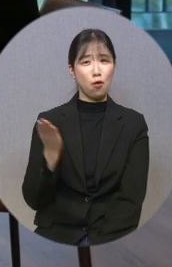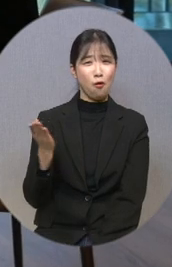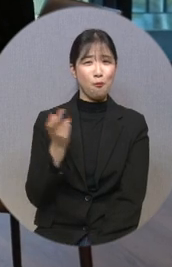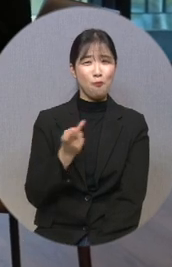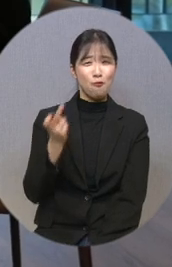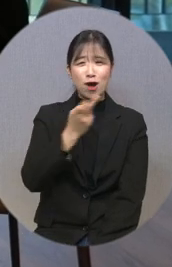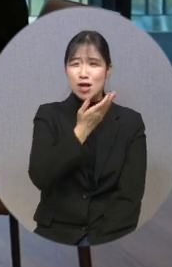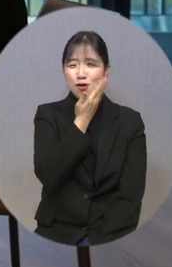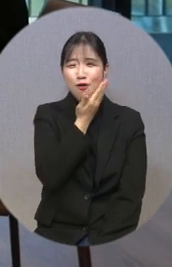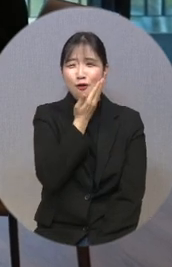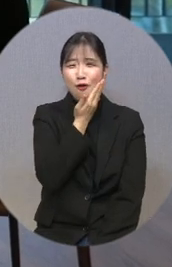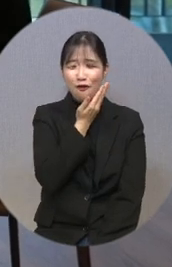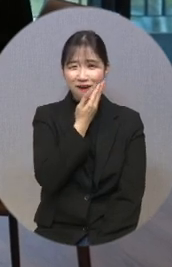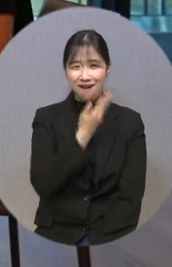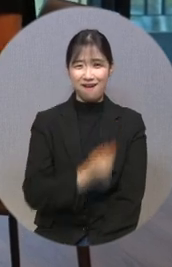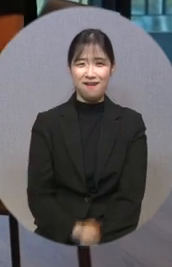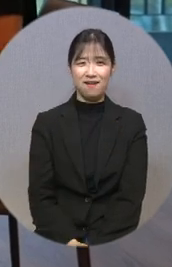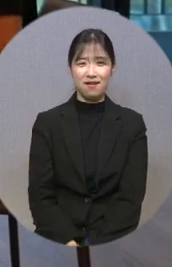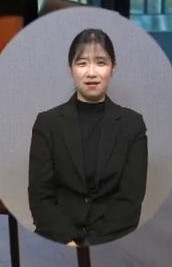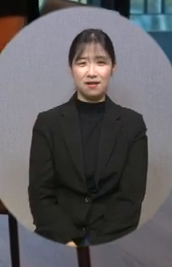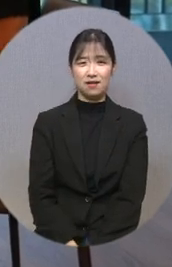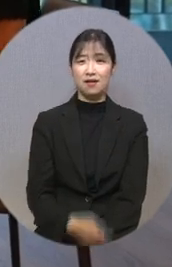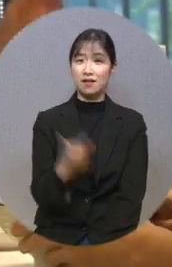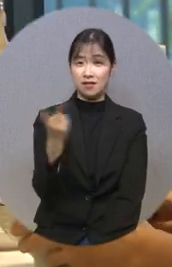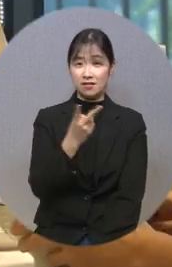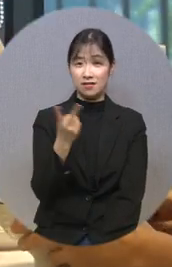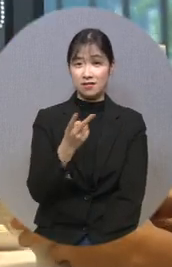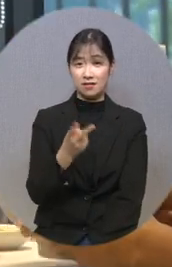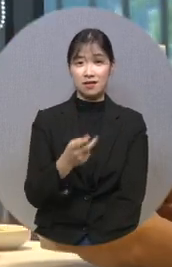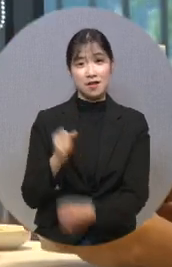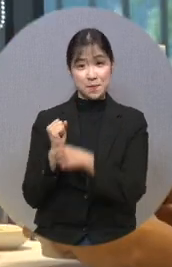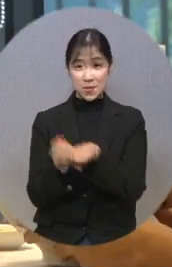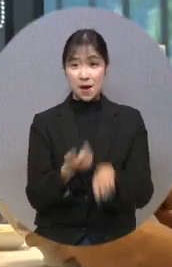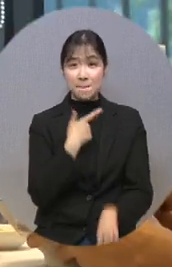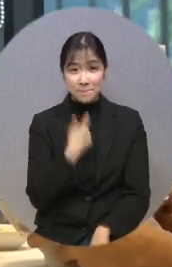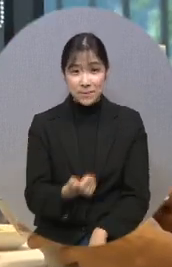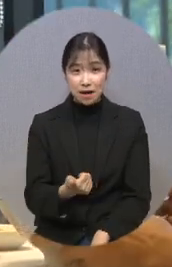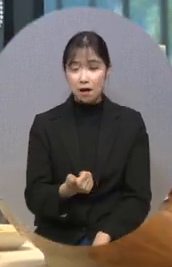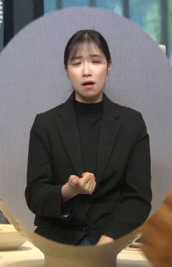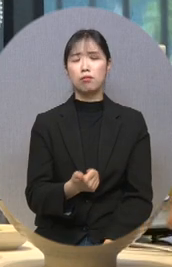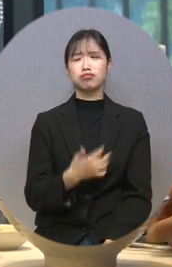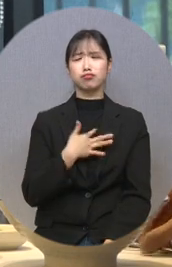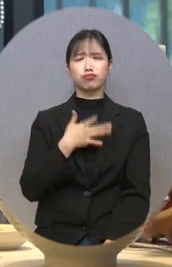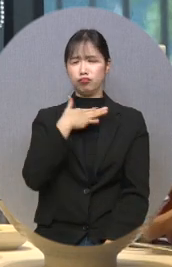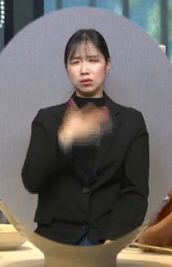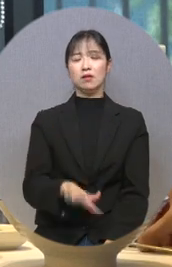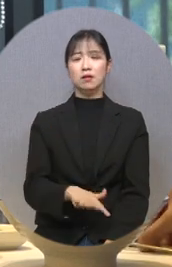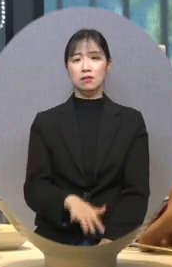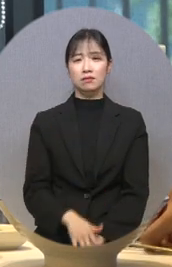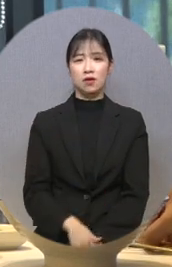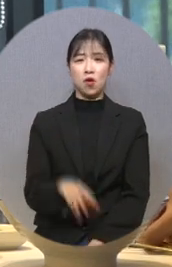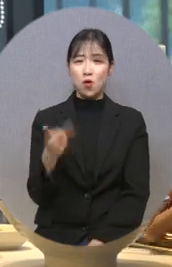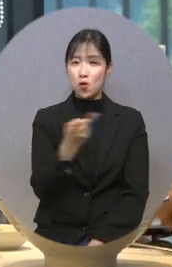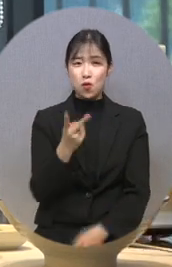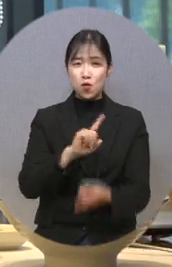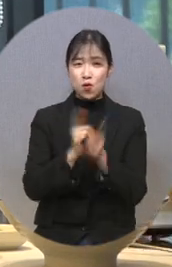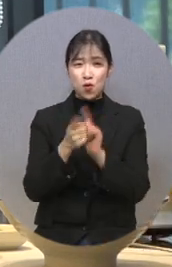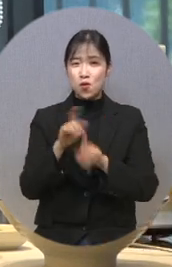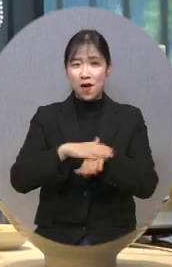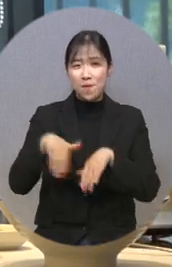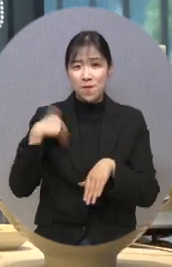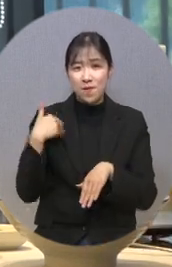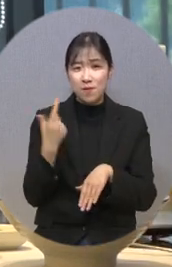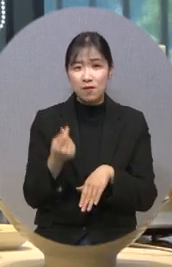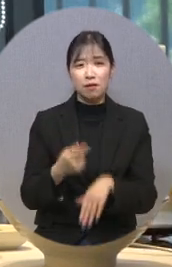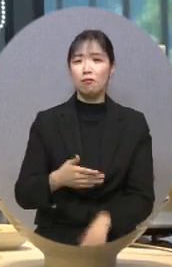귀엽네. 광재 오빠랑 상균 오빠랑은 쳐봤어요? 쳐봤어요, 아니, 골프? 아니, 형이랑 한 번 안 쳐봤어? 서로 핸디 모르겠네? 모르지. 오.